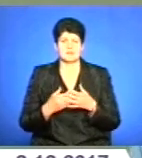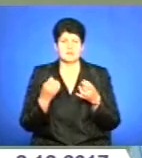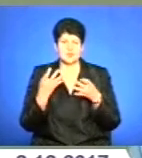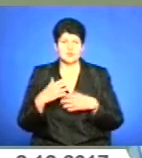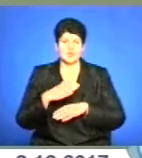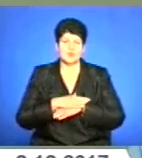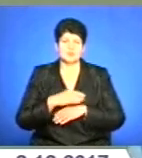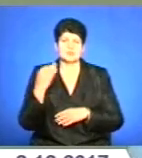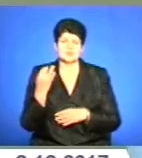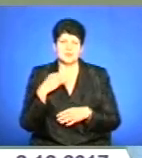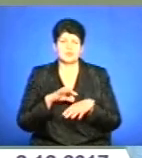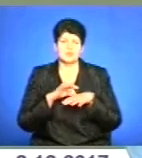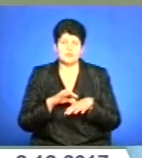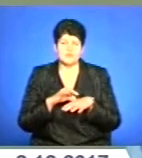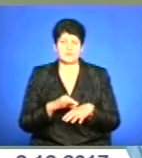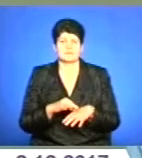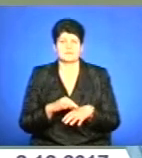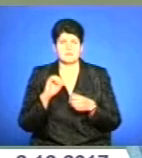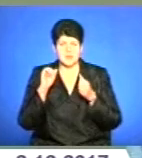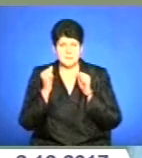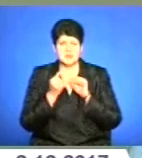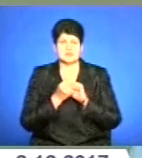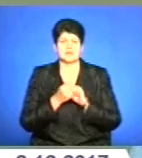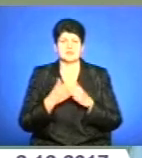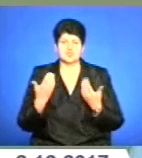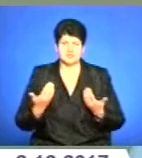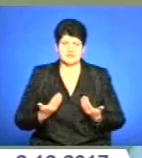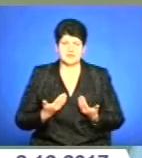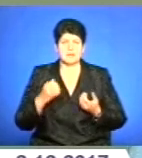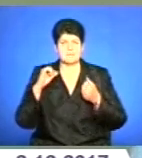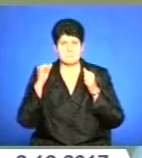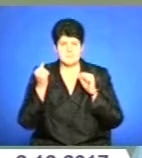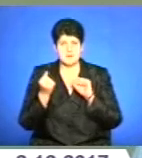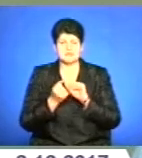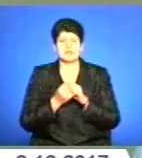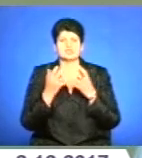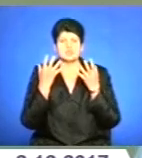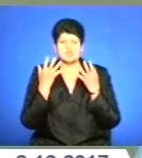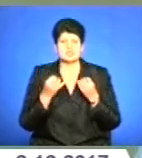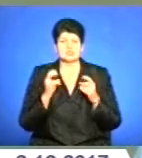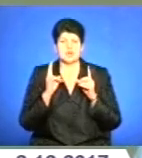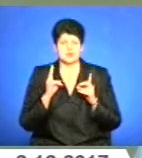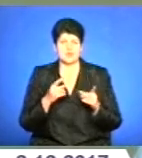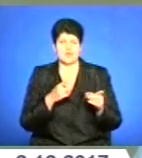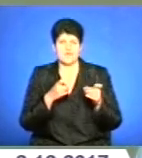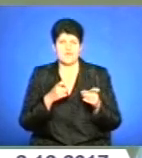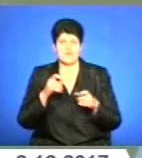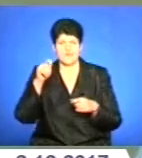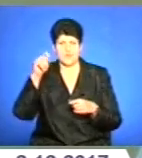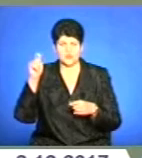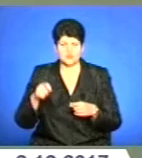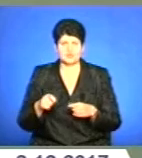урок історії десь проводити. Пам'ятати живих, пам'ятати, які ще воюють на Донбасі, як війна в нас